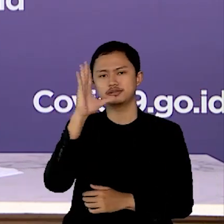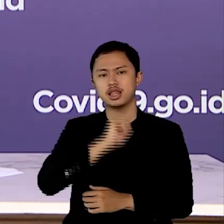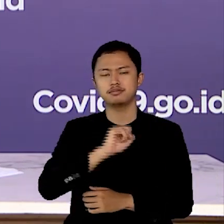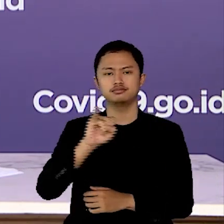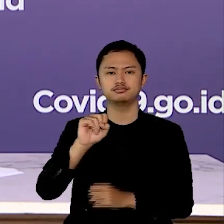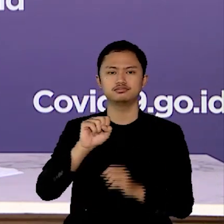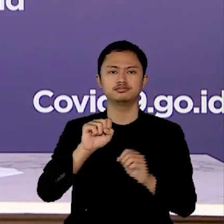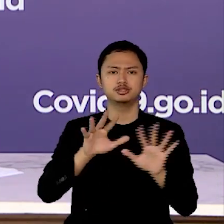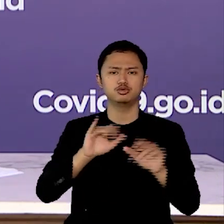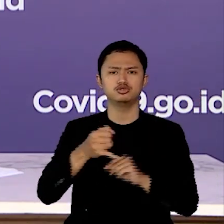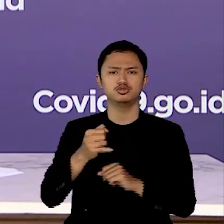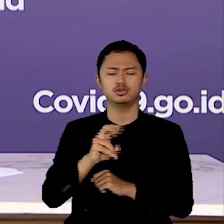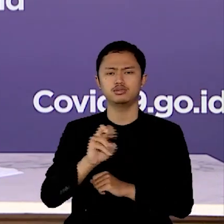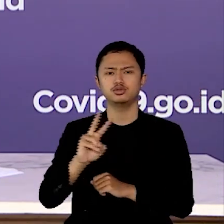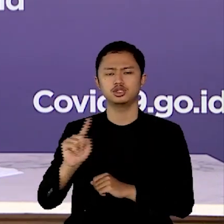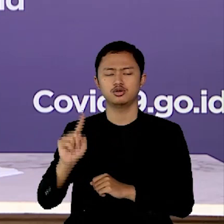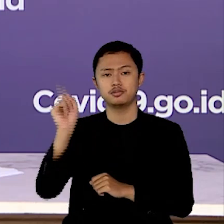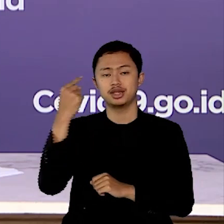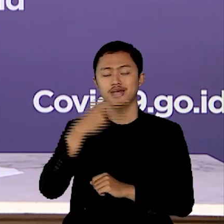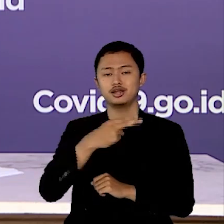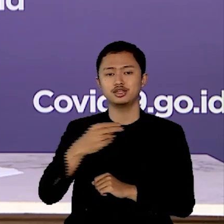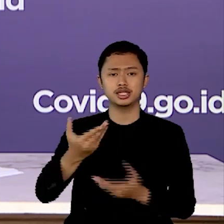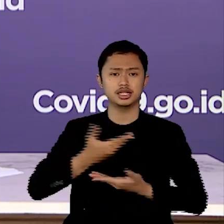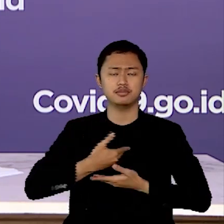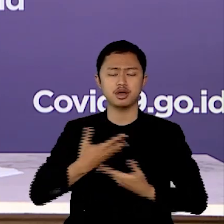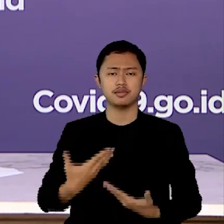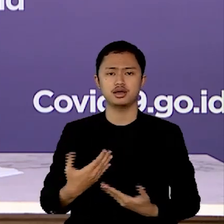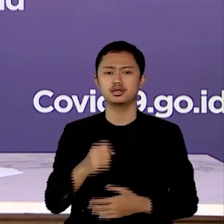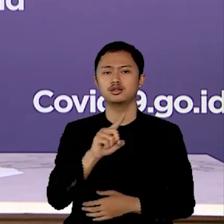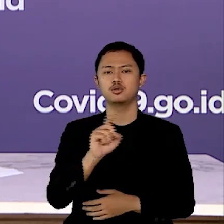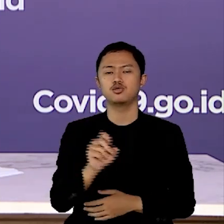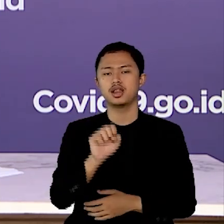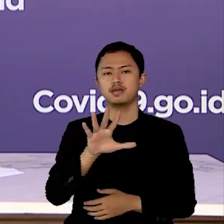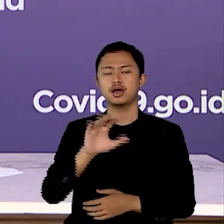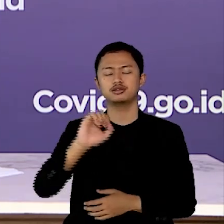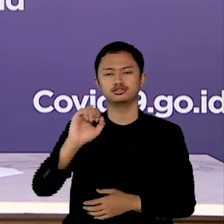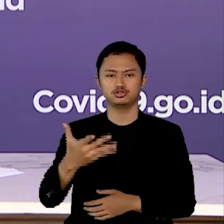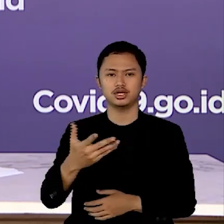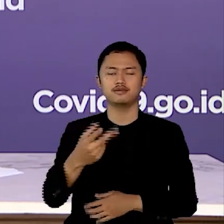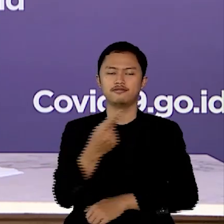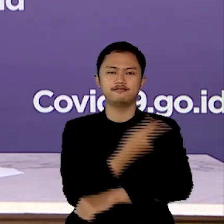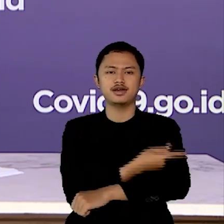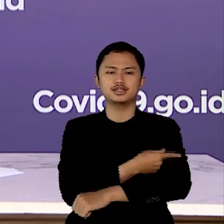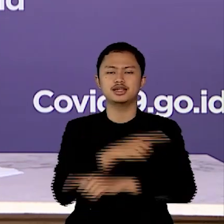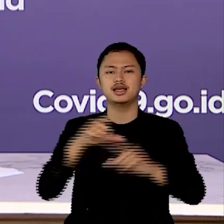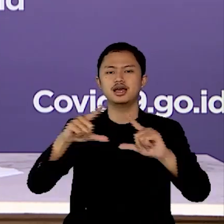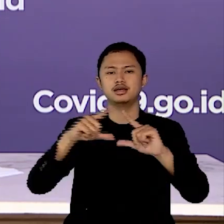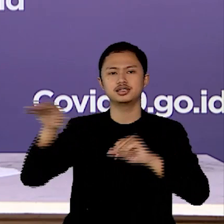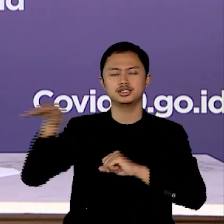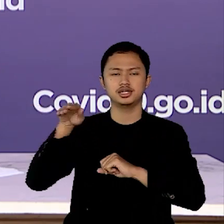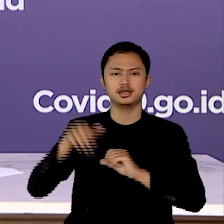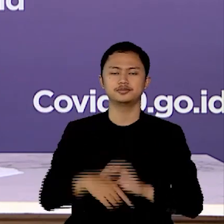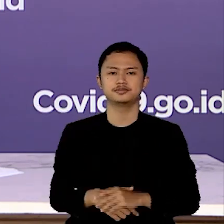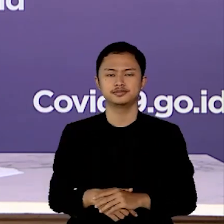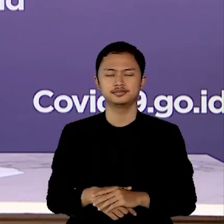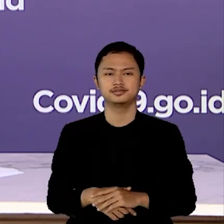2012 satu pemerintah Indonesia kembali terima sebanyak satu setengah juta dosis vaksin astrazeneca